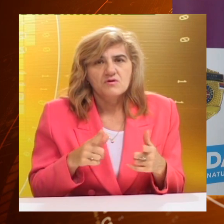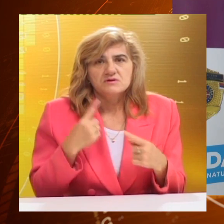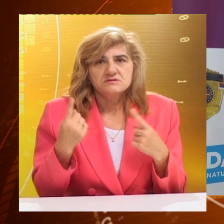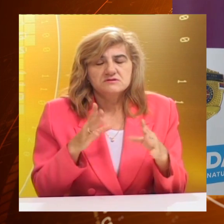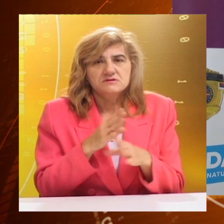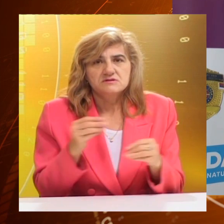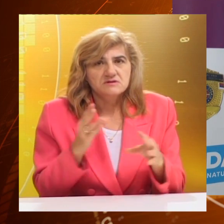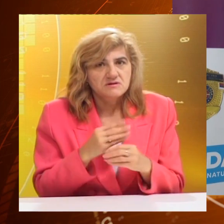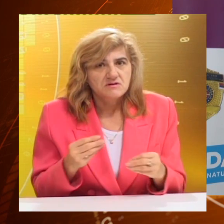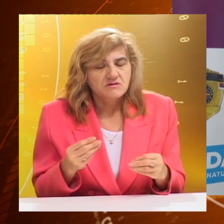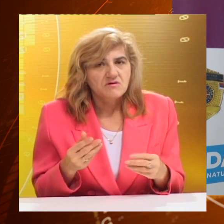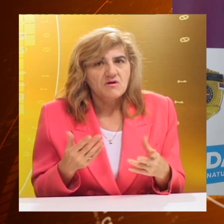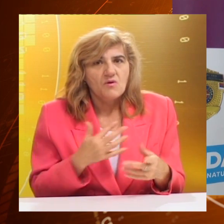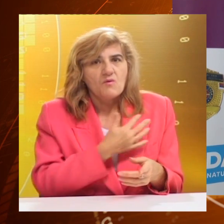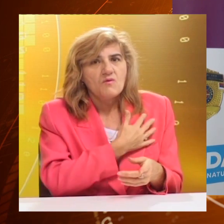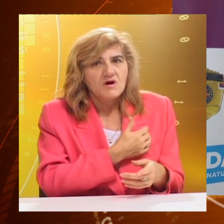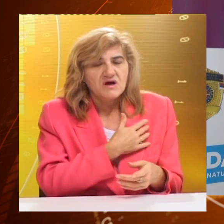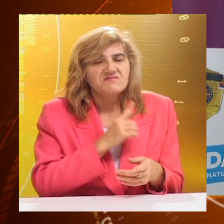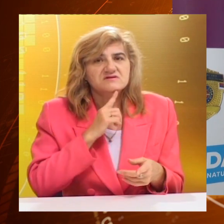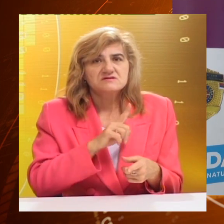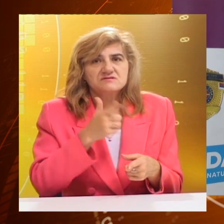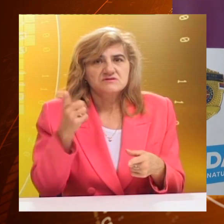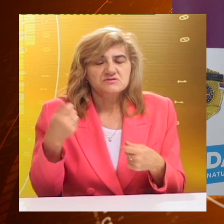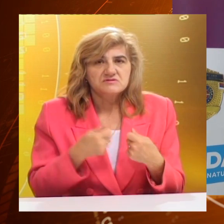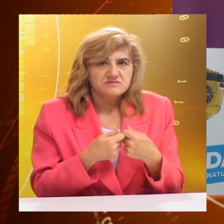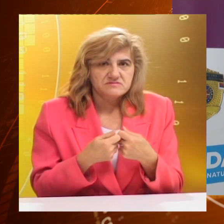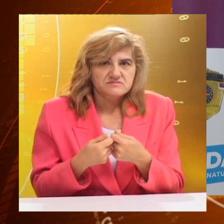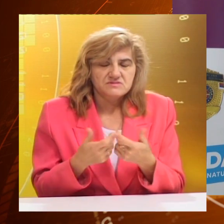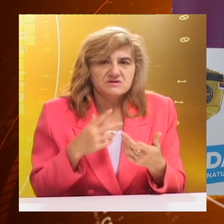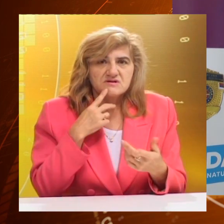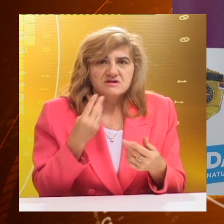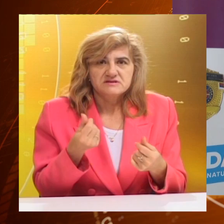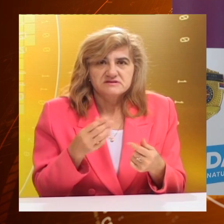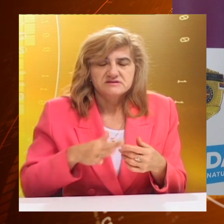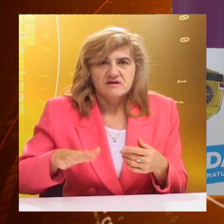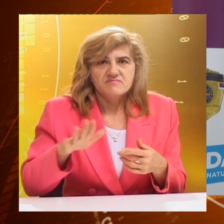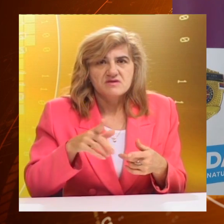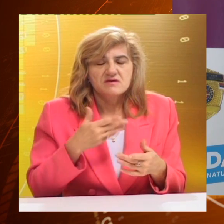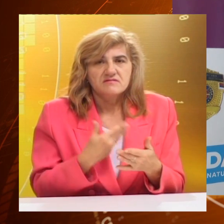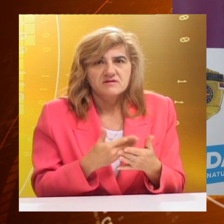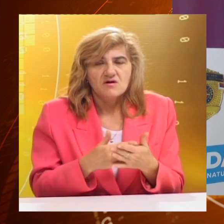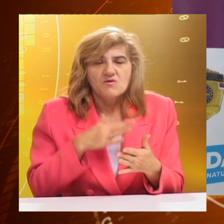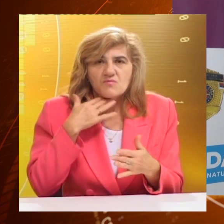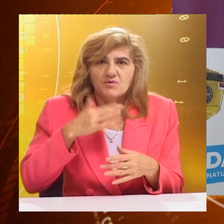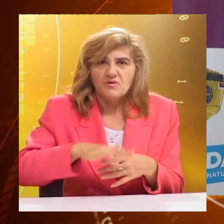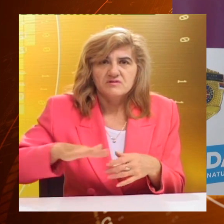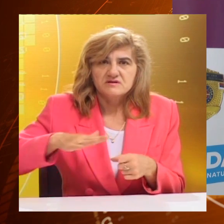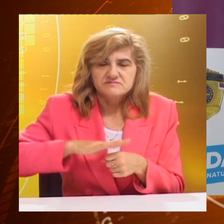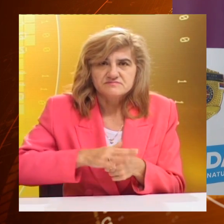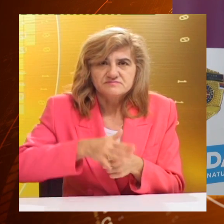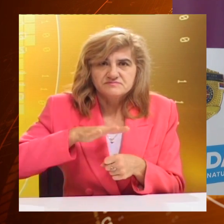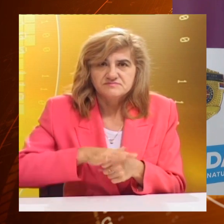su zabilježeni takvi slučajevi, znamo da je ne samo to u Hrvatskoj nego u ostalim državama Europske unije, da je taj broj slučajeva